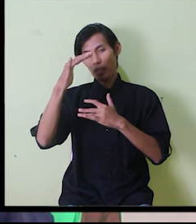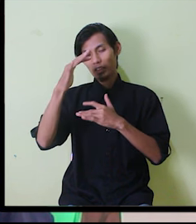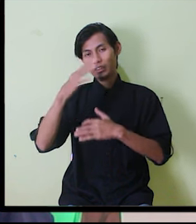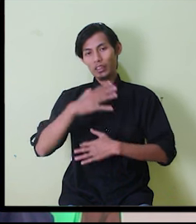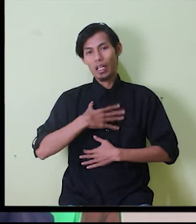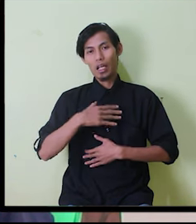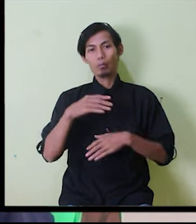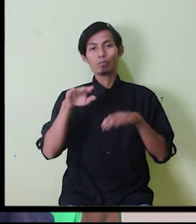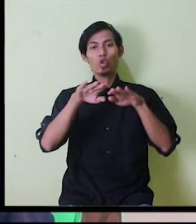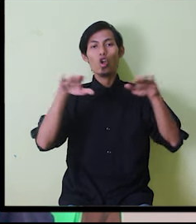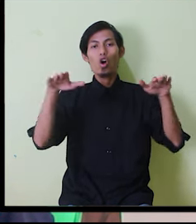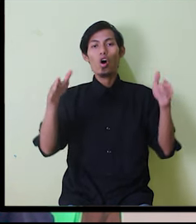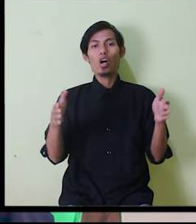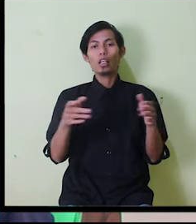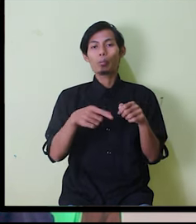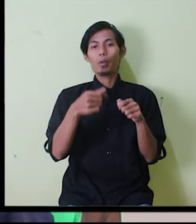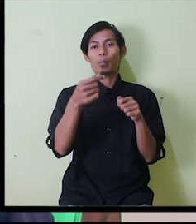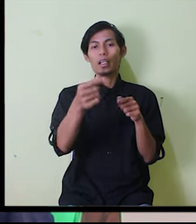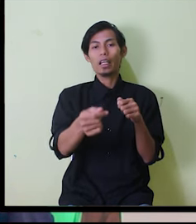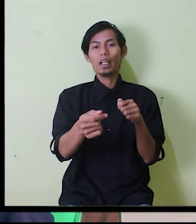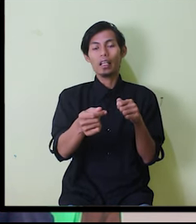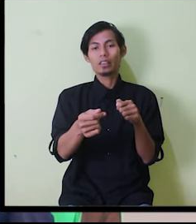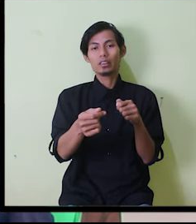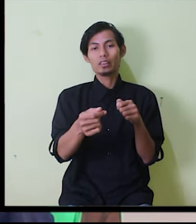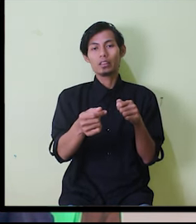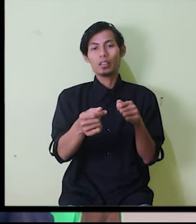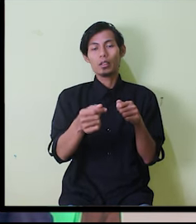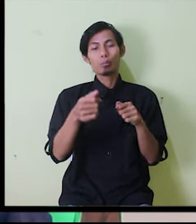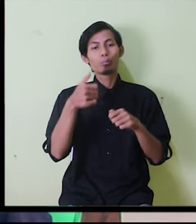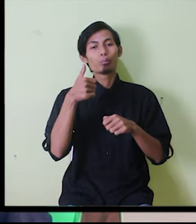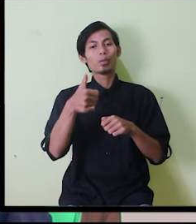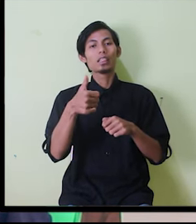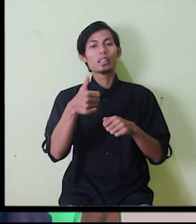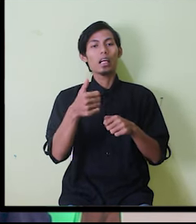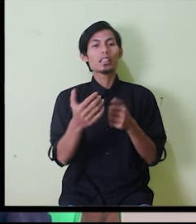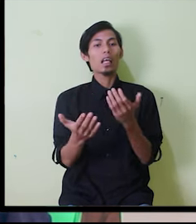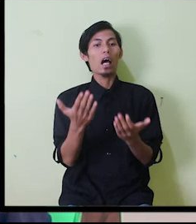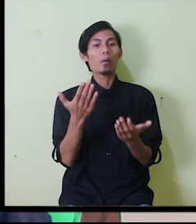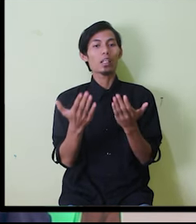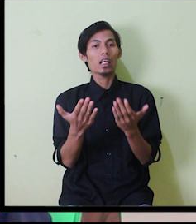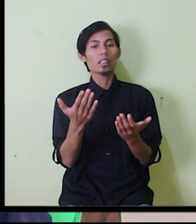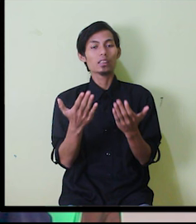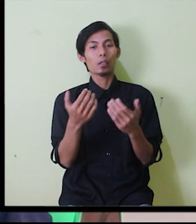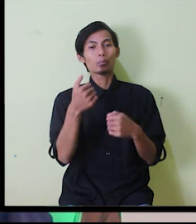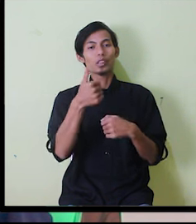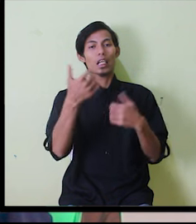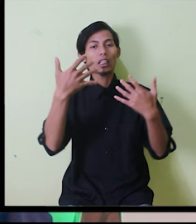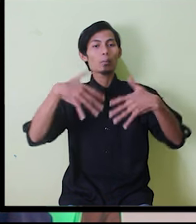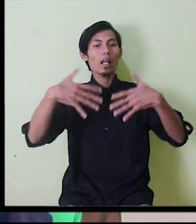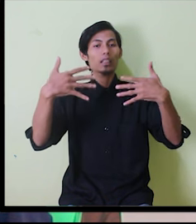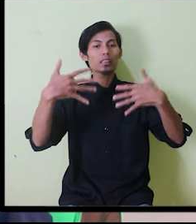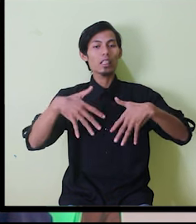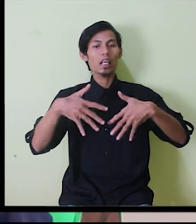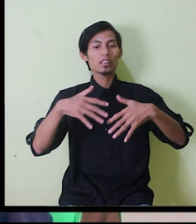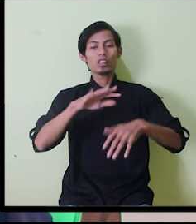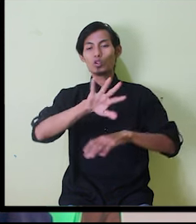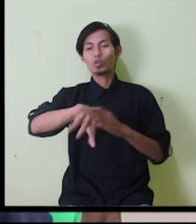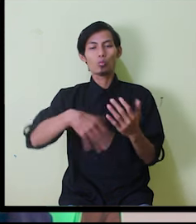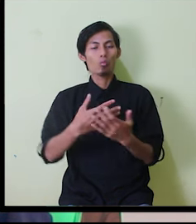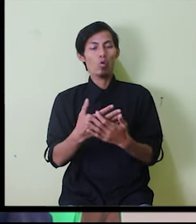saya loket pembayaran ini bisa di aplikasikan ke seluruh